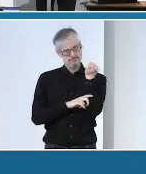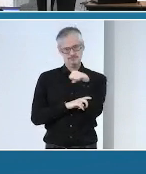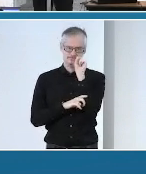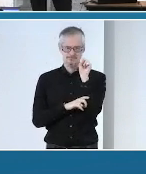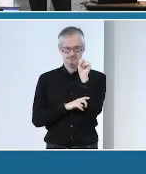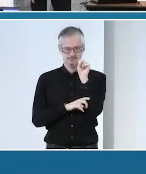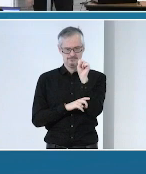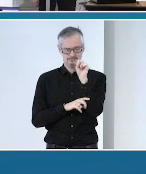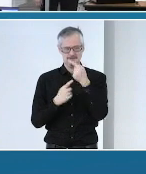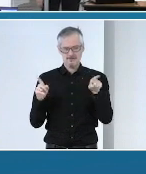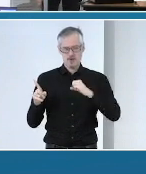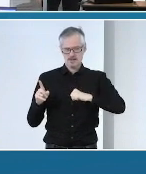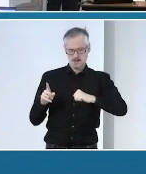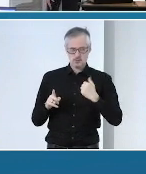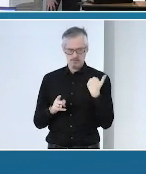la tête dans tous les sens.